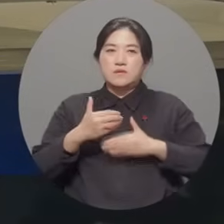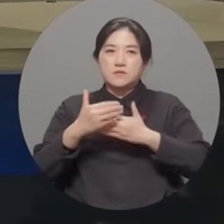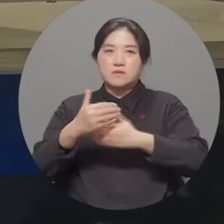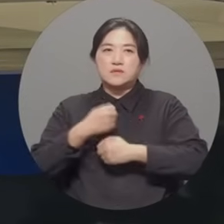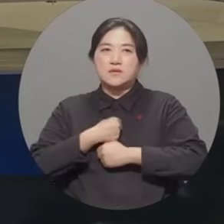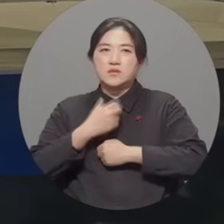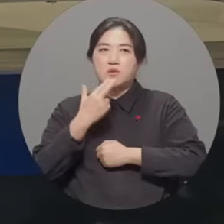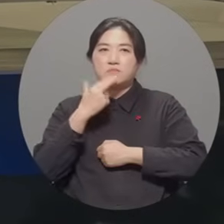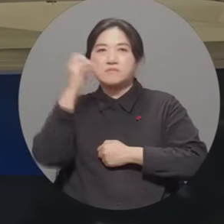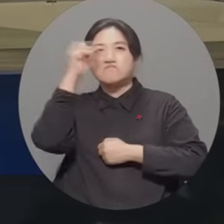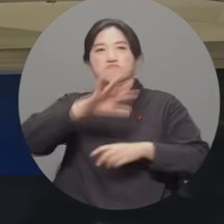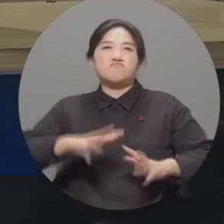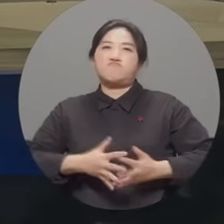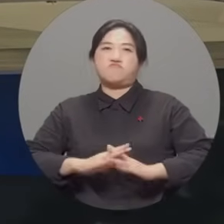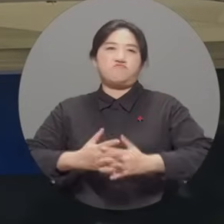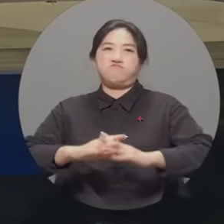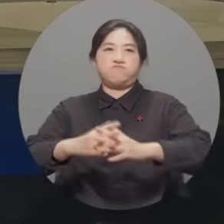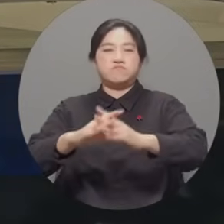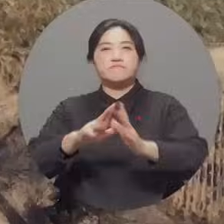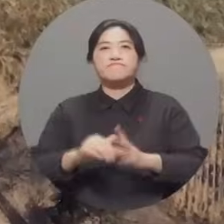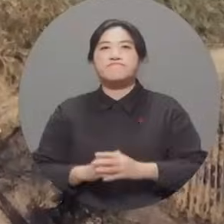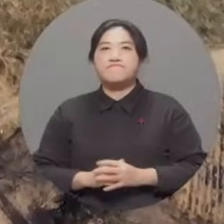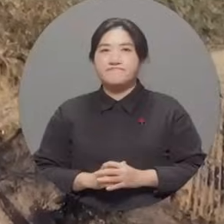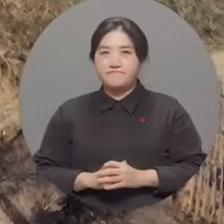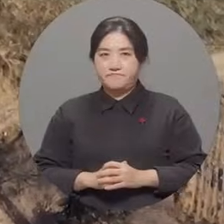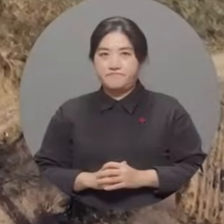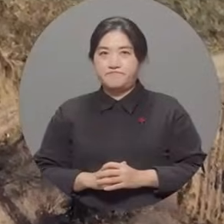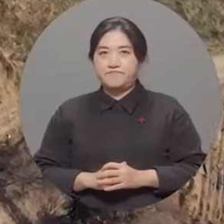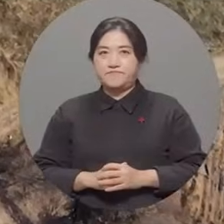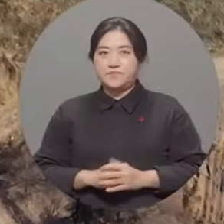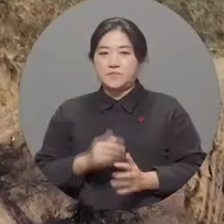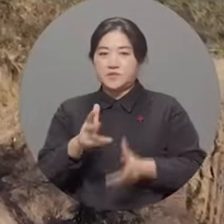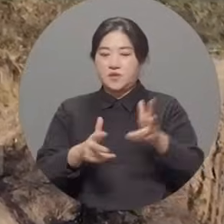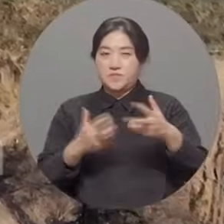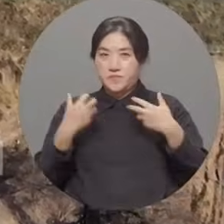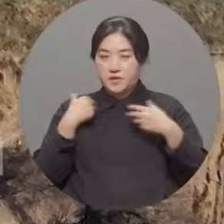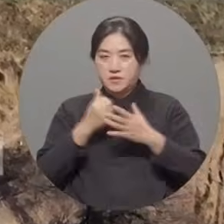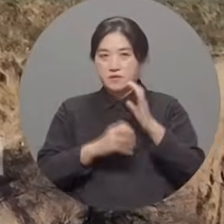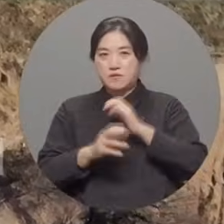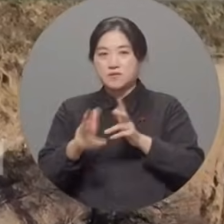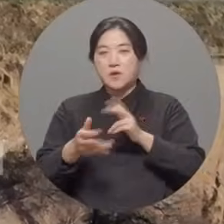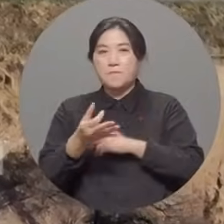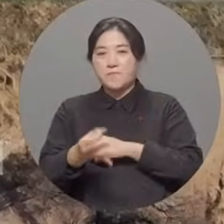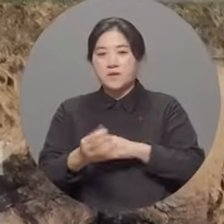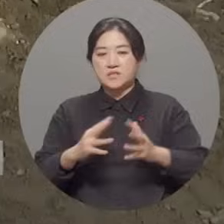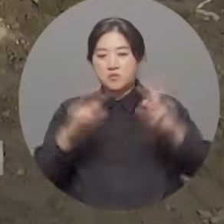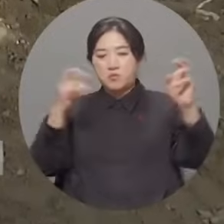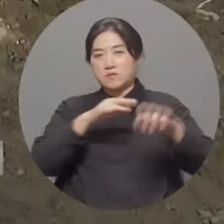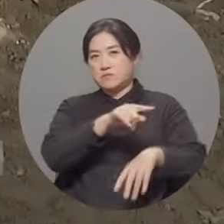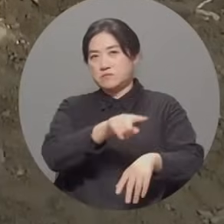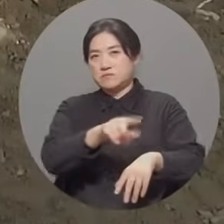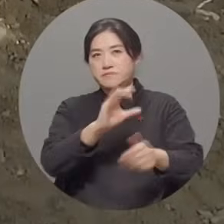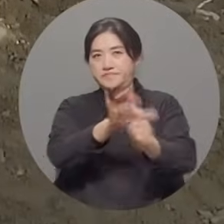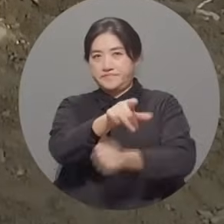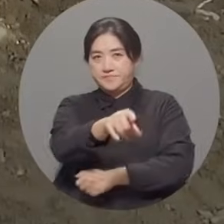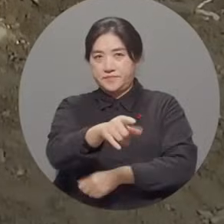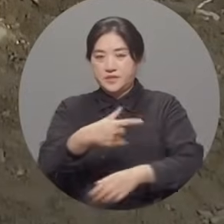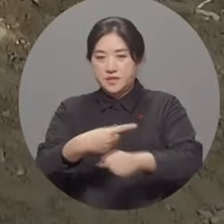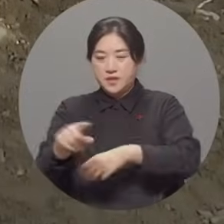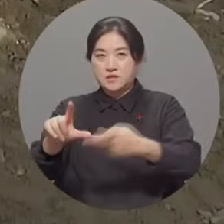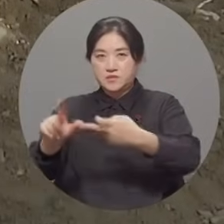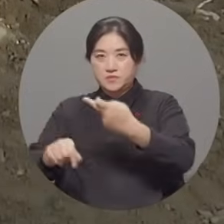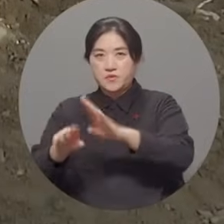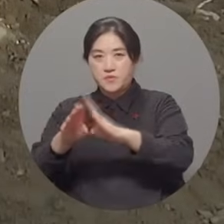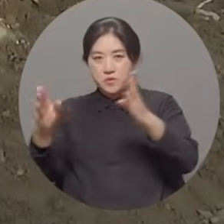지키고 그냥 해버린 거죠. 해당 사업소 측은 추가 사업비는 시공사에서 부담한다면서 내년 12월